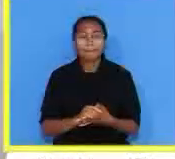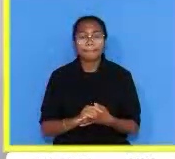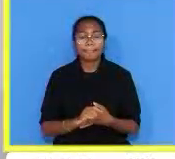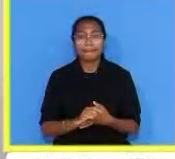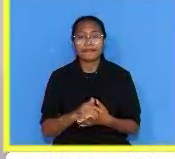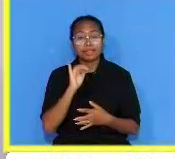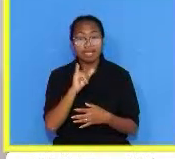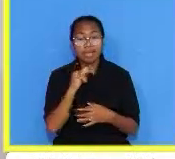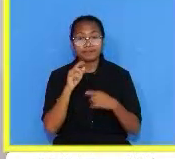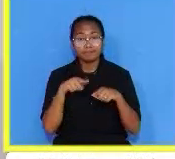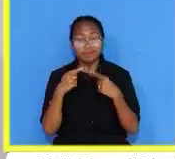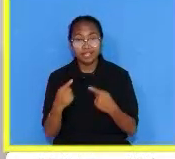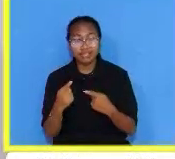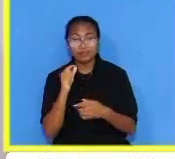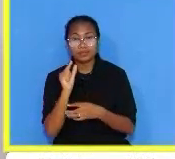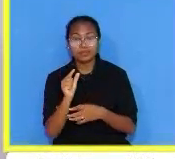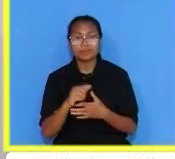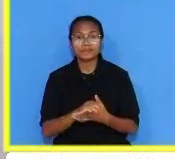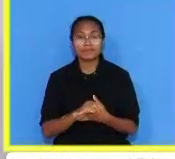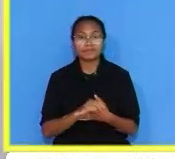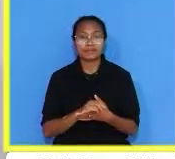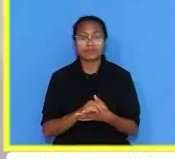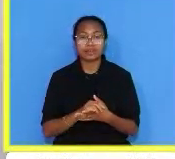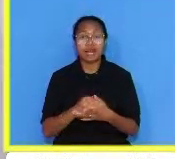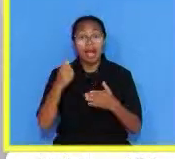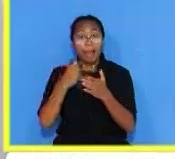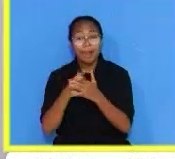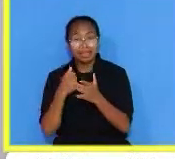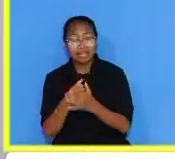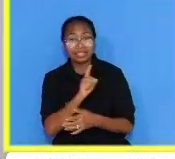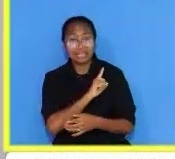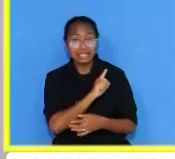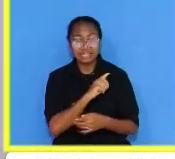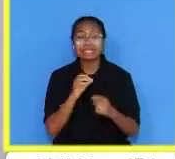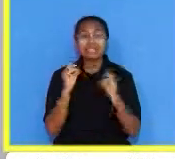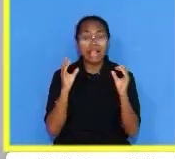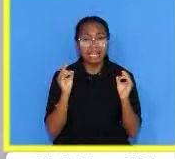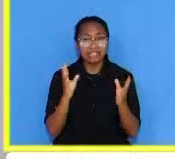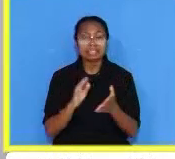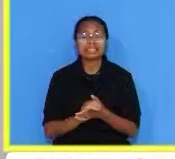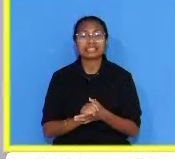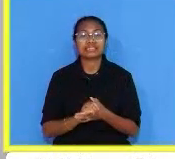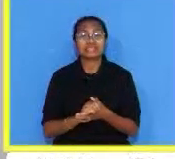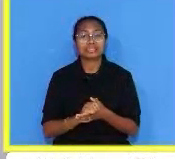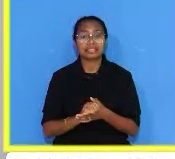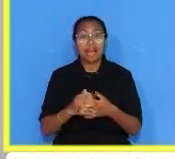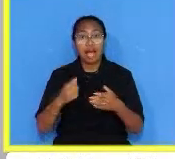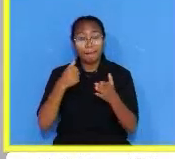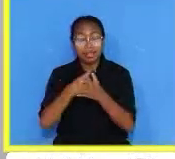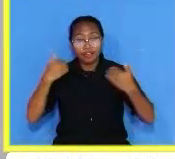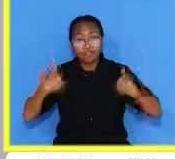Ya, jadi untuk hambatannya sendiri selain hambatan fisik